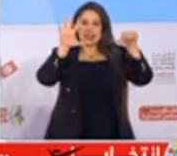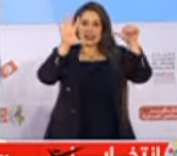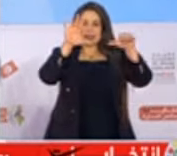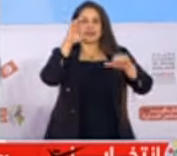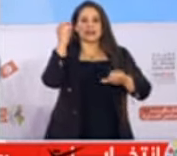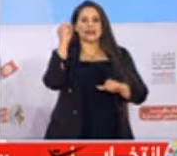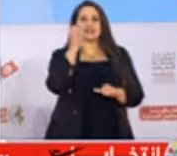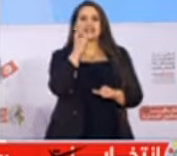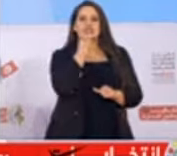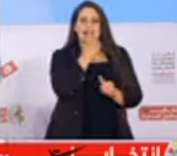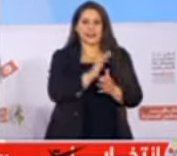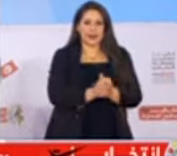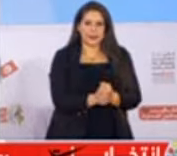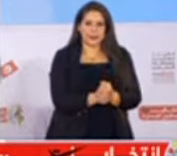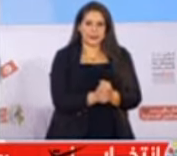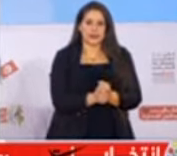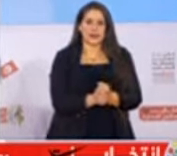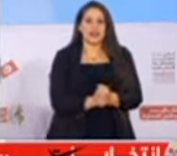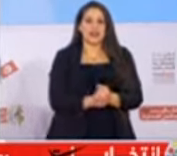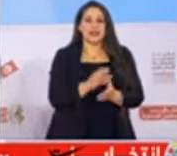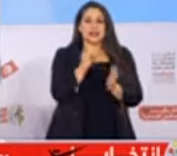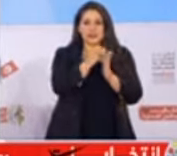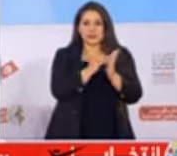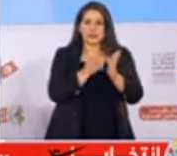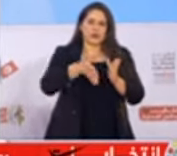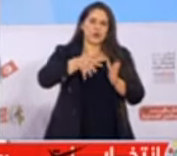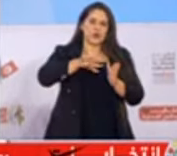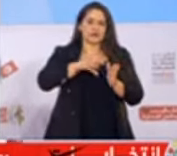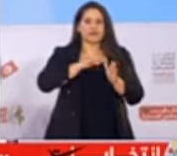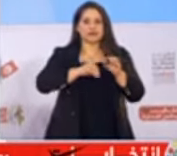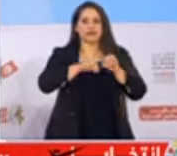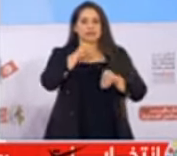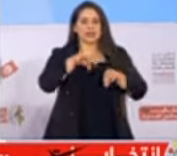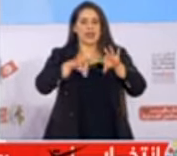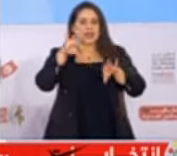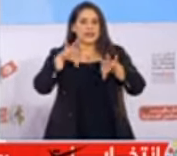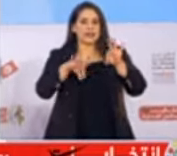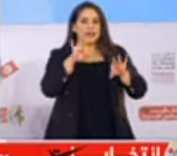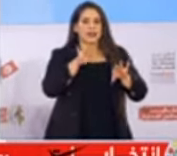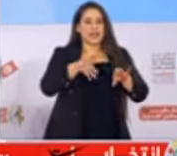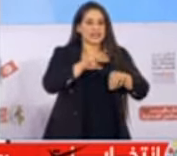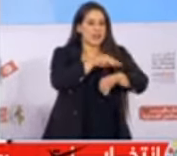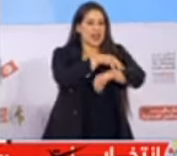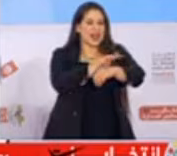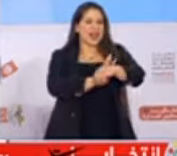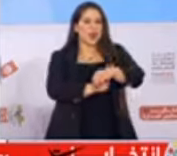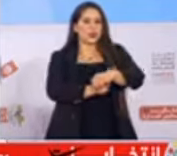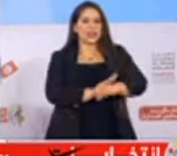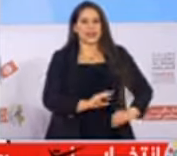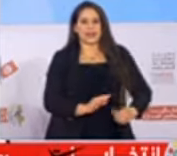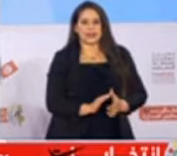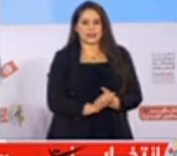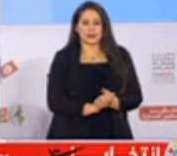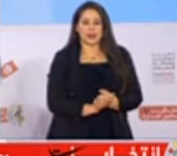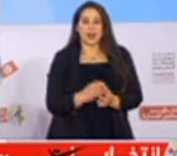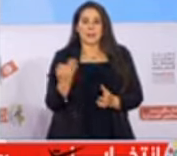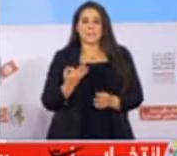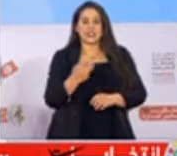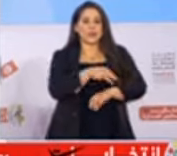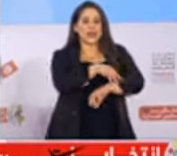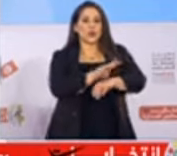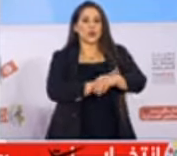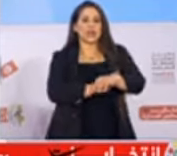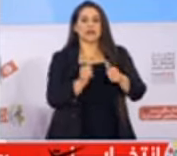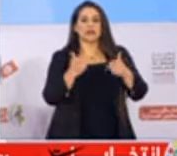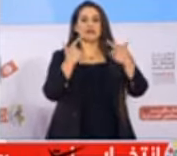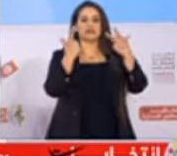سجلنا سيداتي سادتي أيضا تفاوت في نسب الأقبال حسب الولايات، وبالنسبة للولايات